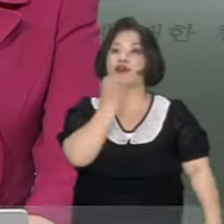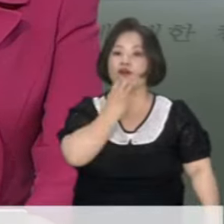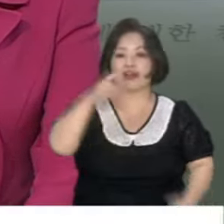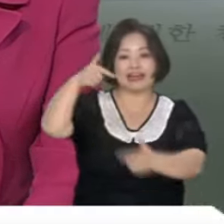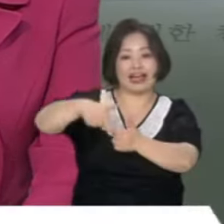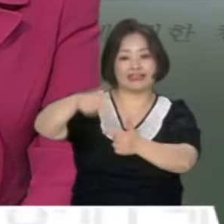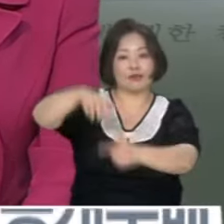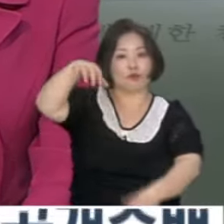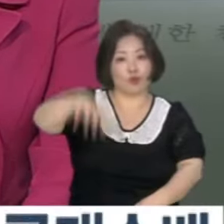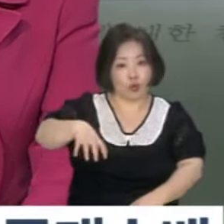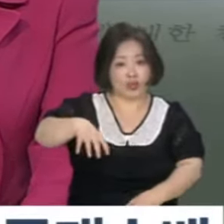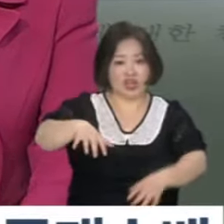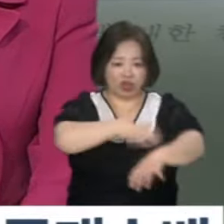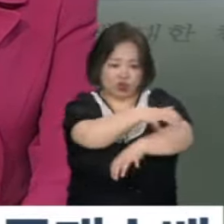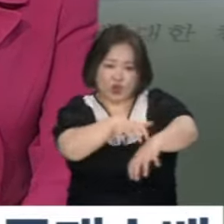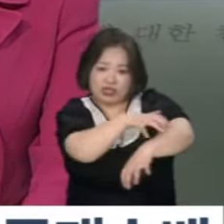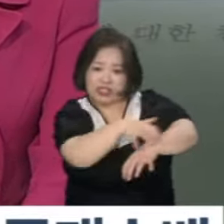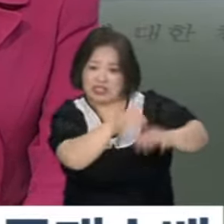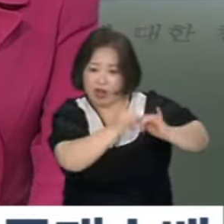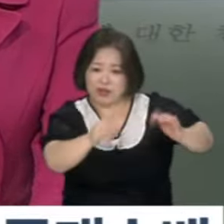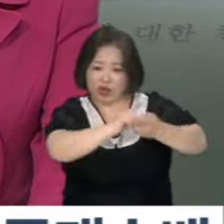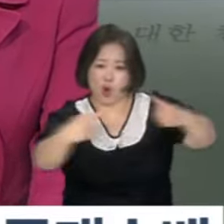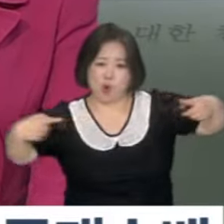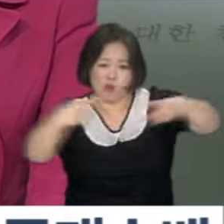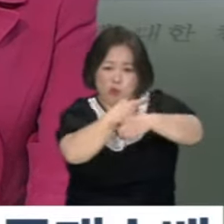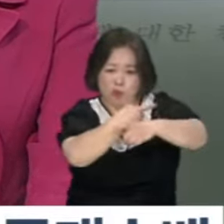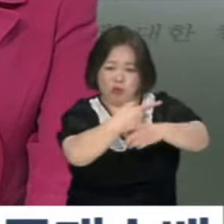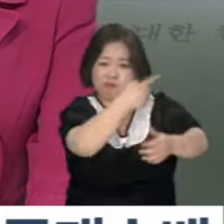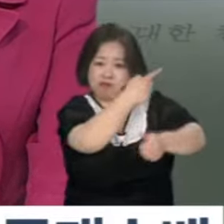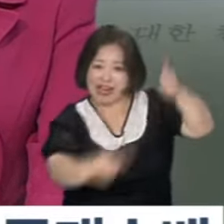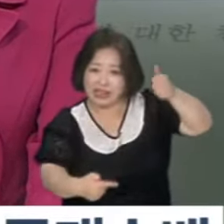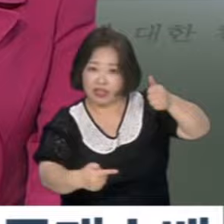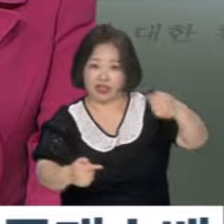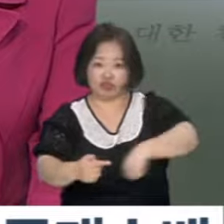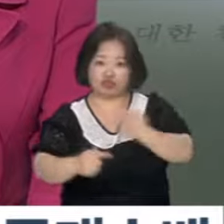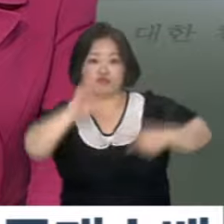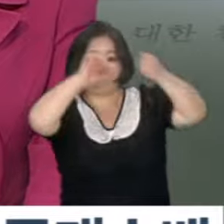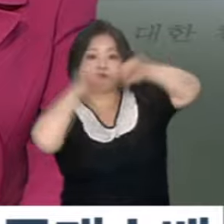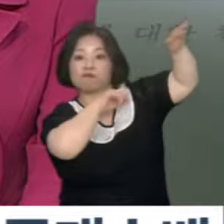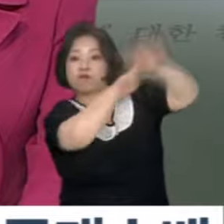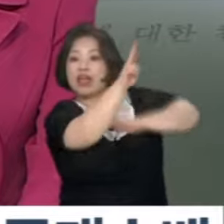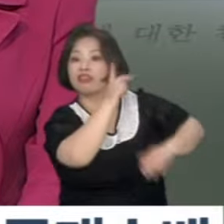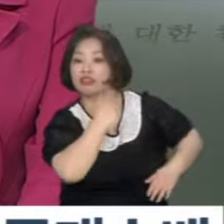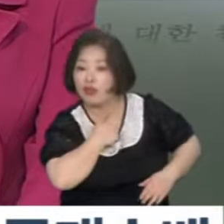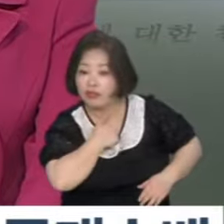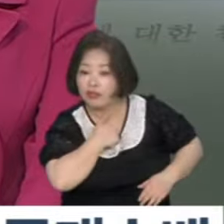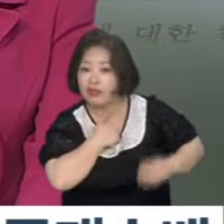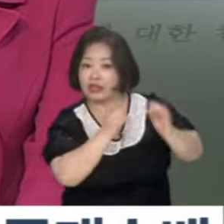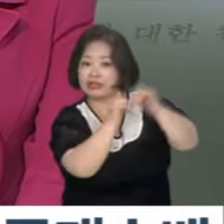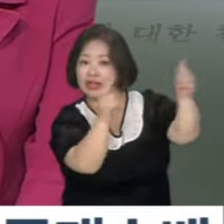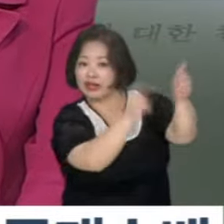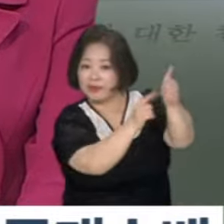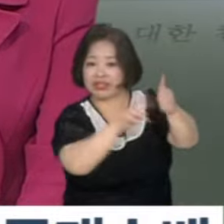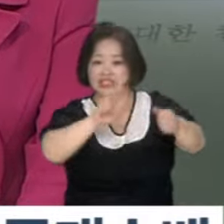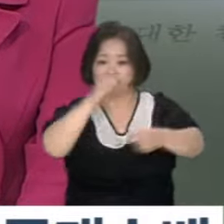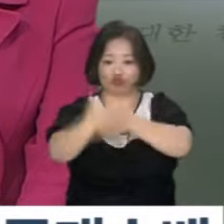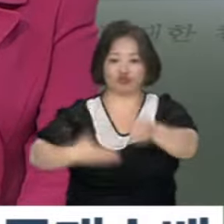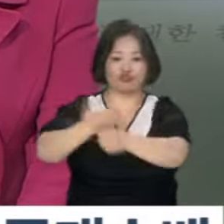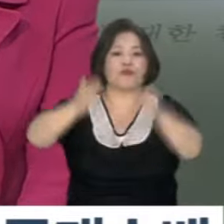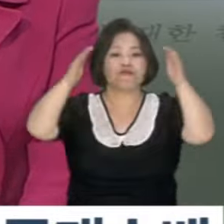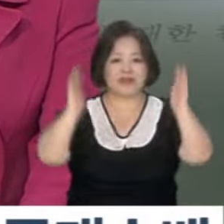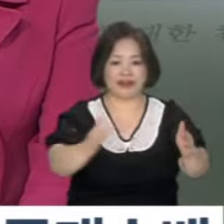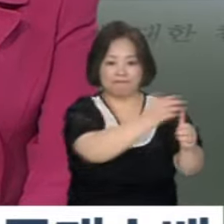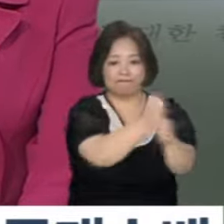서울 강남 한복판에서 조직폭력배간 보복살인을 저지른 뒤 중국으로 밀항했던 조폭행동대원이 29년 만에